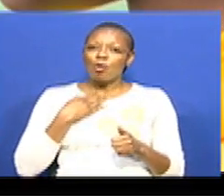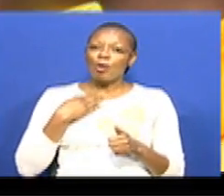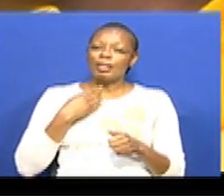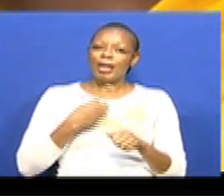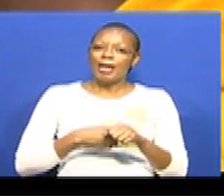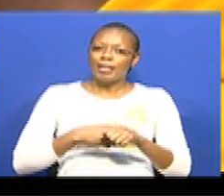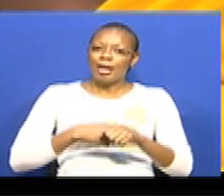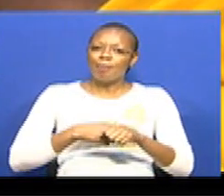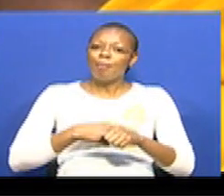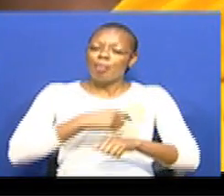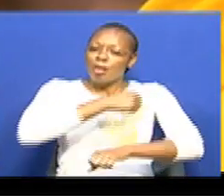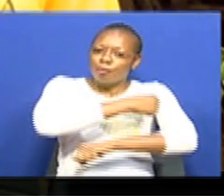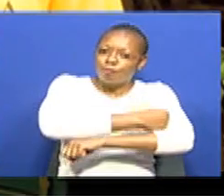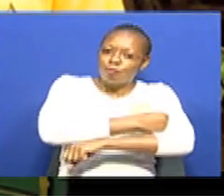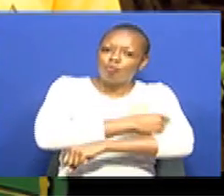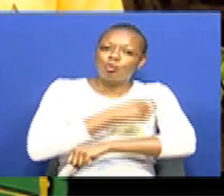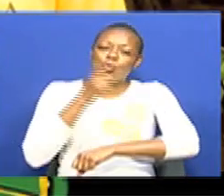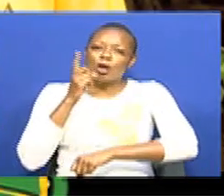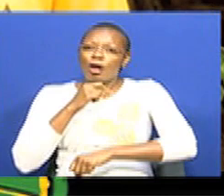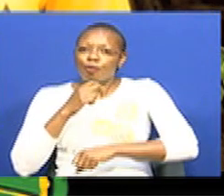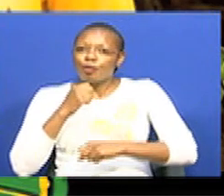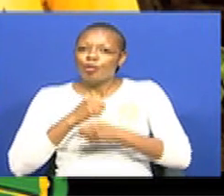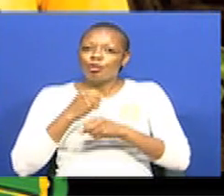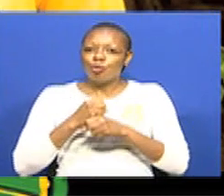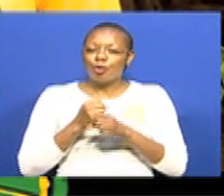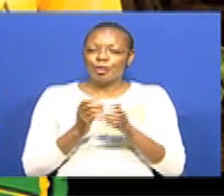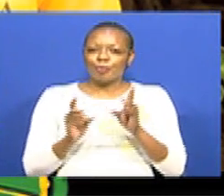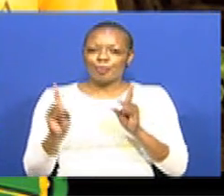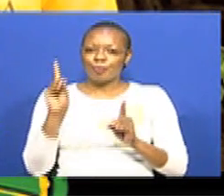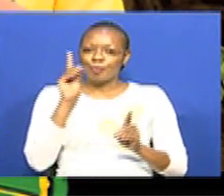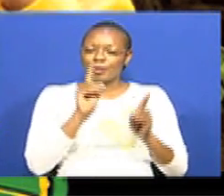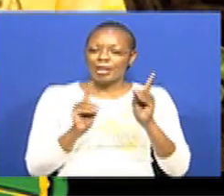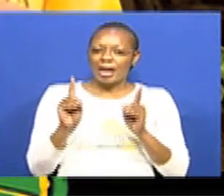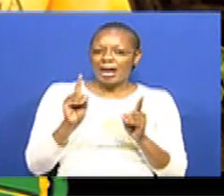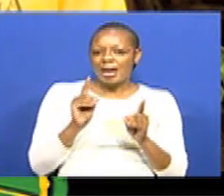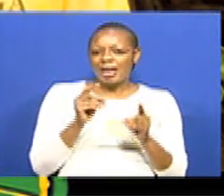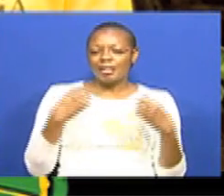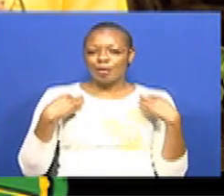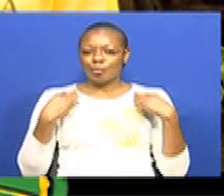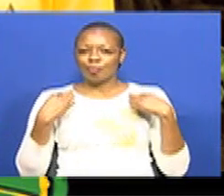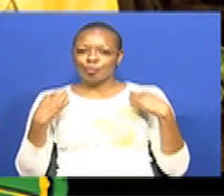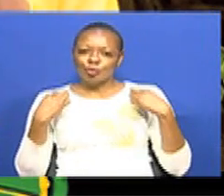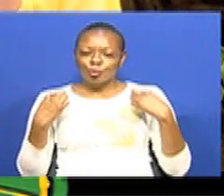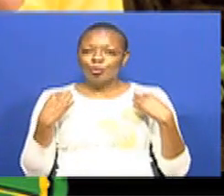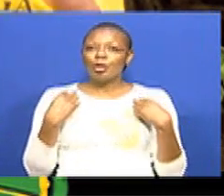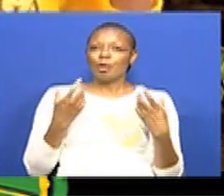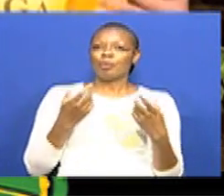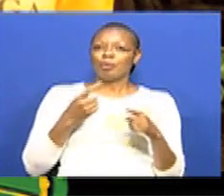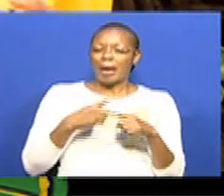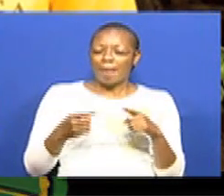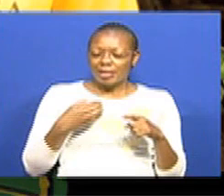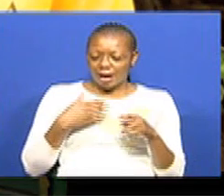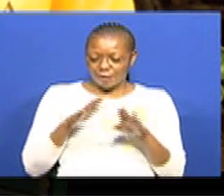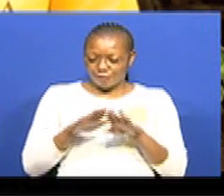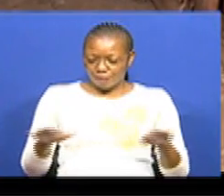shule. For now, if I want to become fashion designer, not only I will be fashion, but I will also